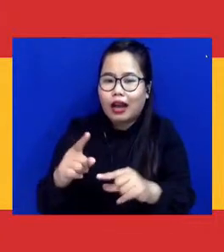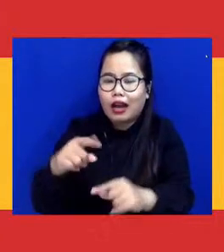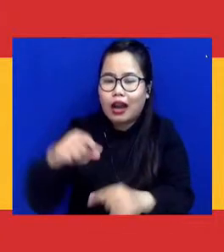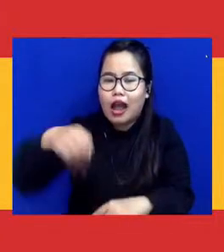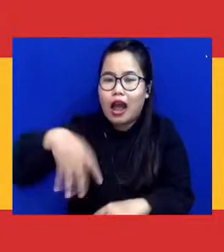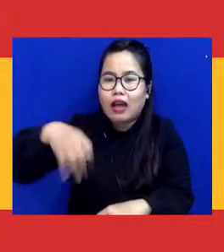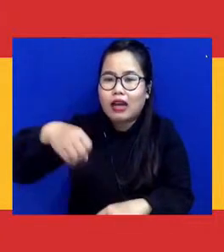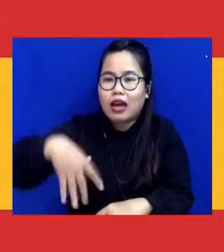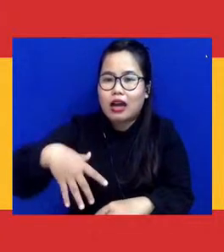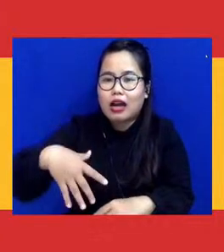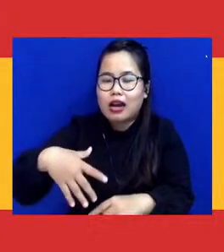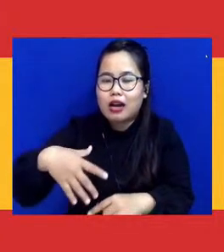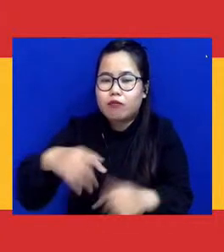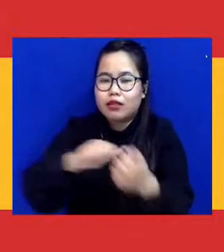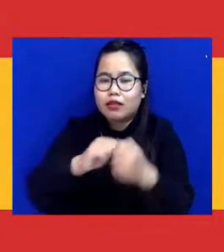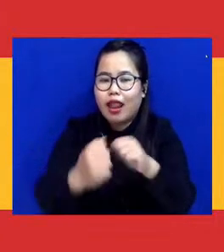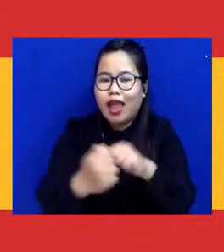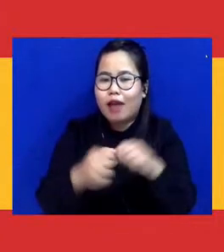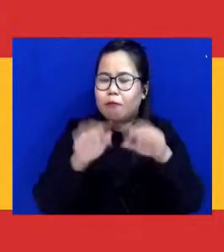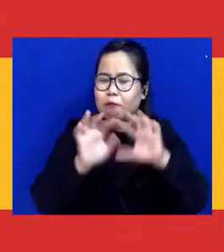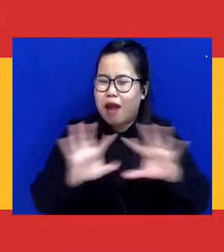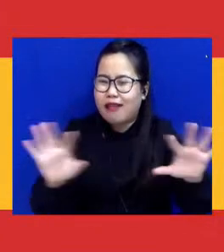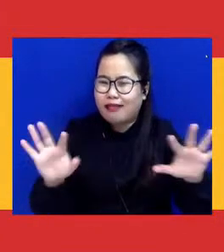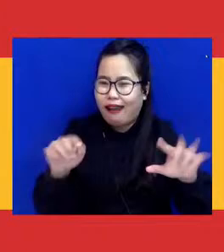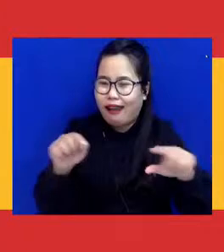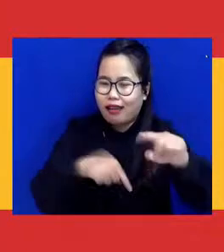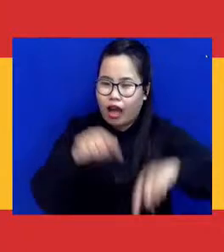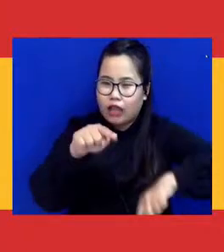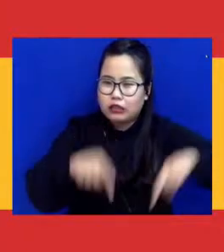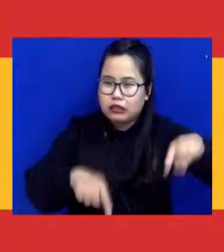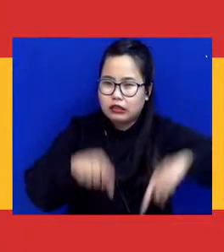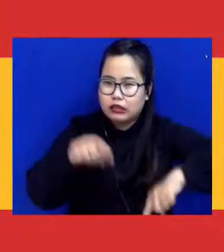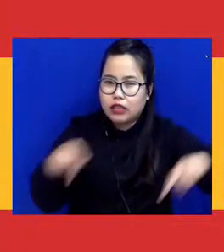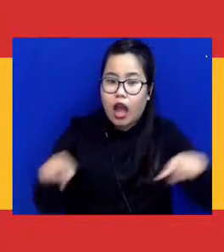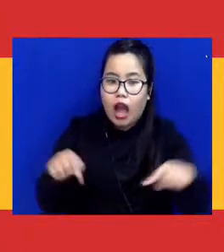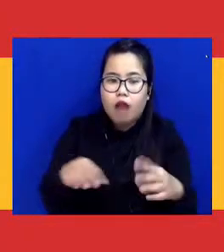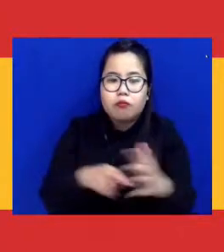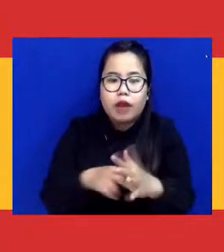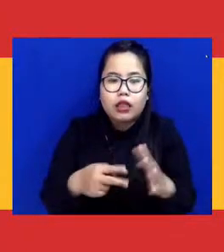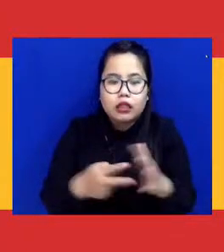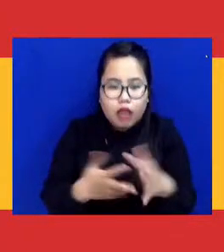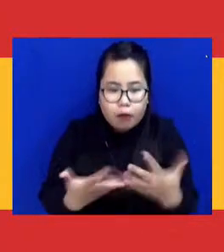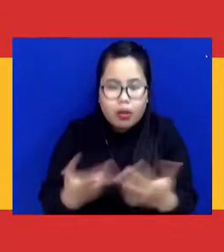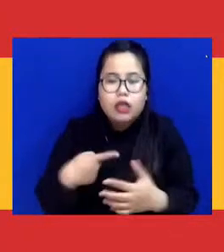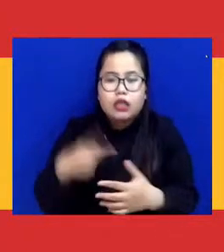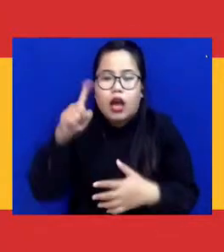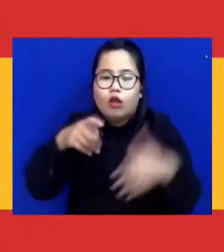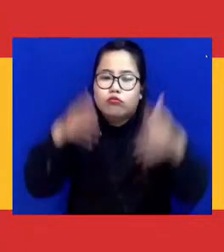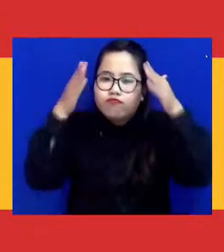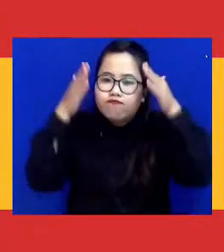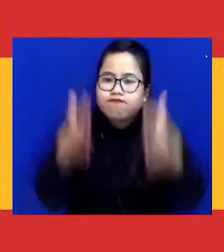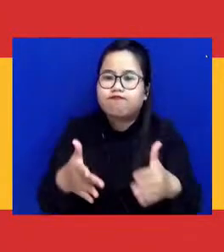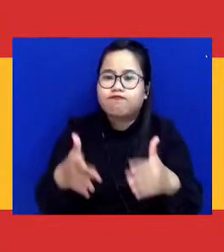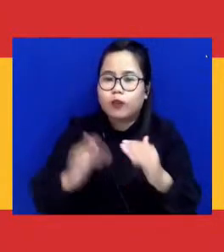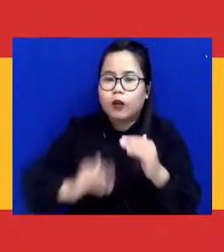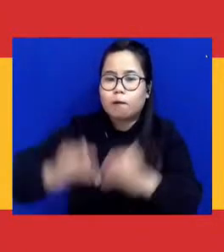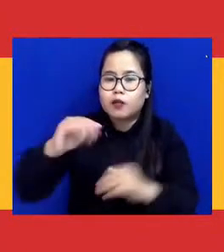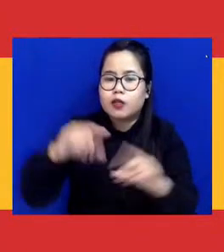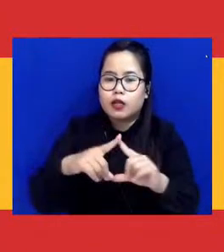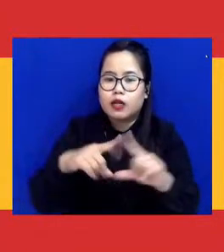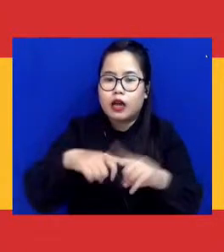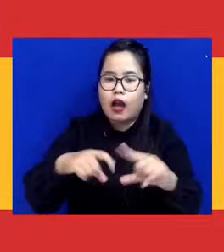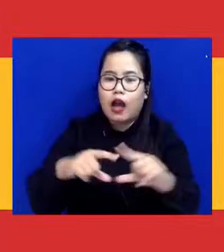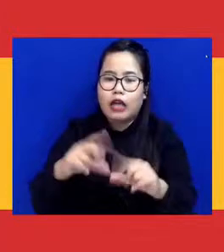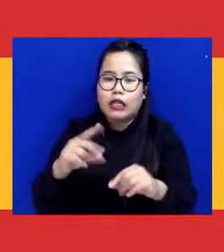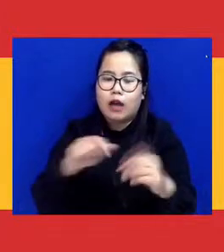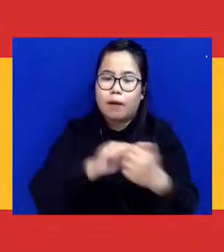banyak ke akar permasalahan. Jadi mungkin kita harus memberikan perhatian yang lebih ke akar permasalahan.